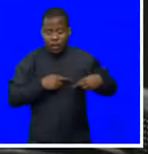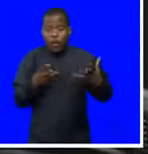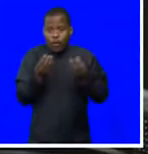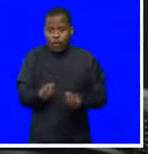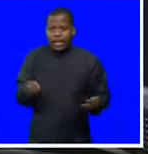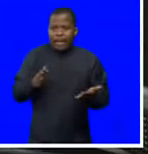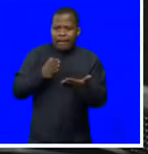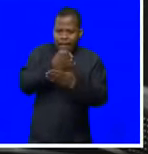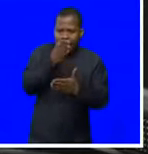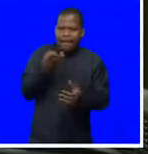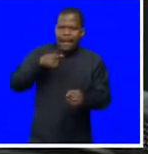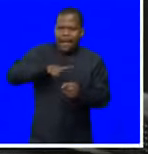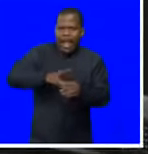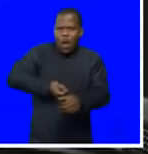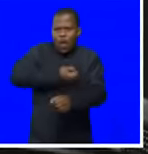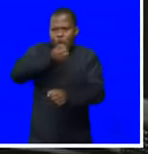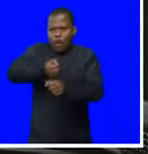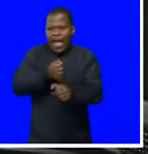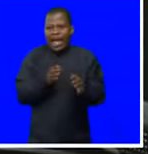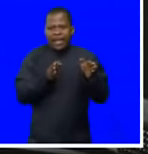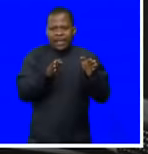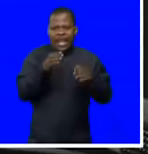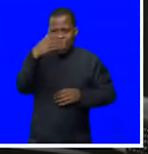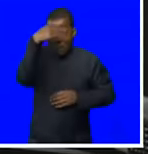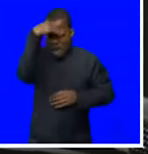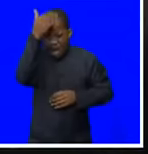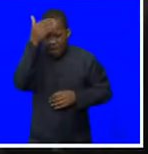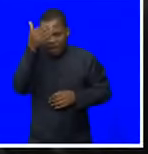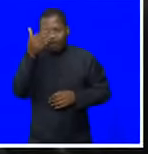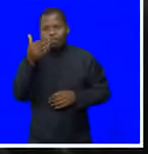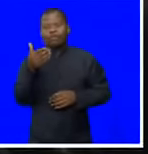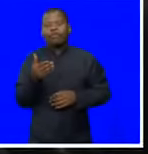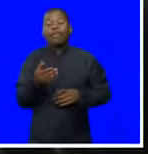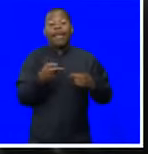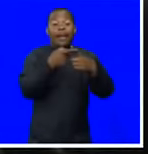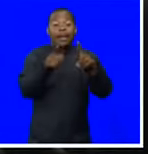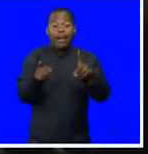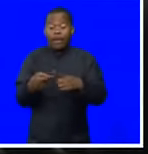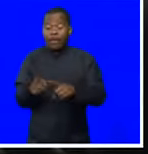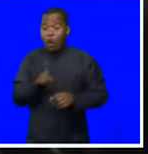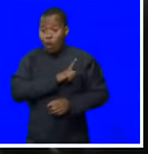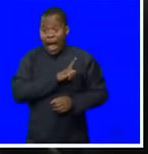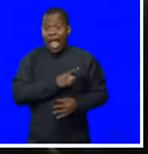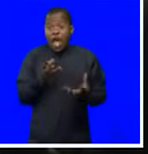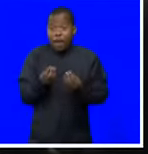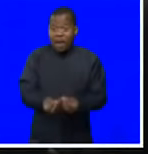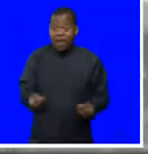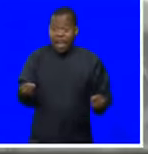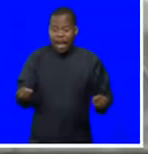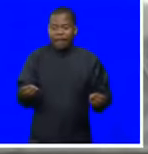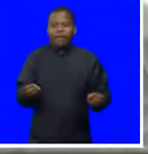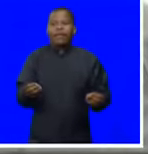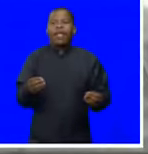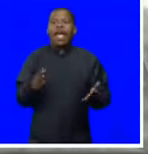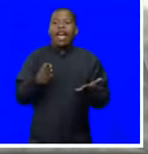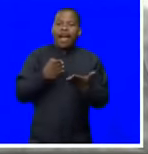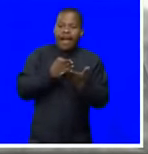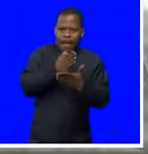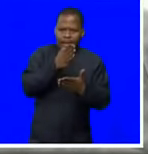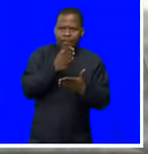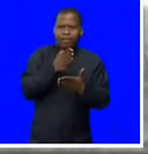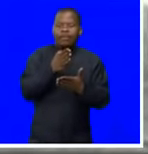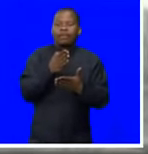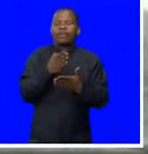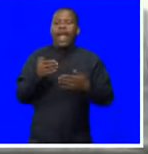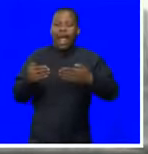lenhlangano iyayisebentisana netinhlangano zabohulumende emavini lekiwo kuqinisekisa ukuthi bantwana bayavikeleka. Inhlangano kaWorld Vision